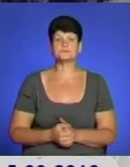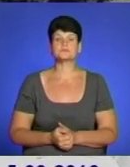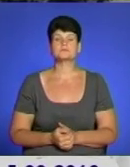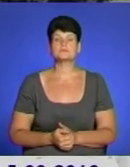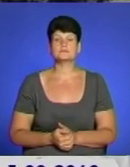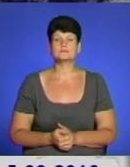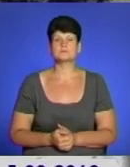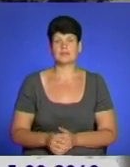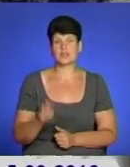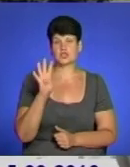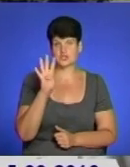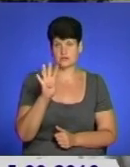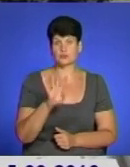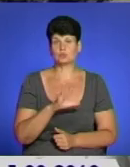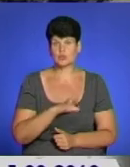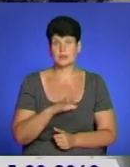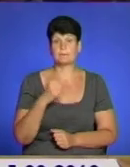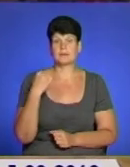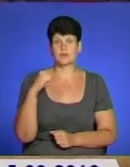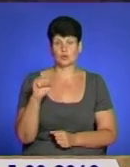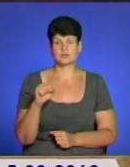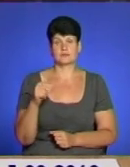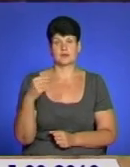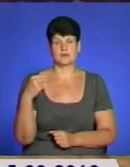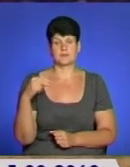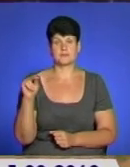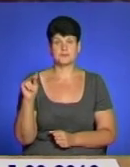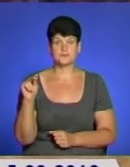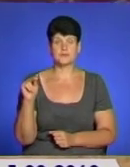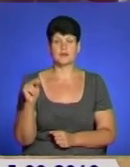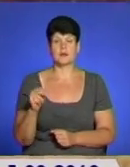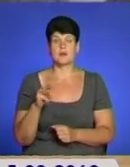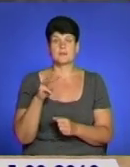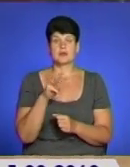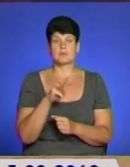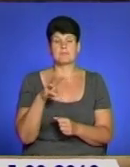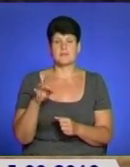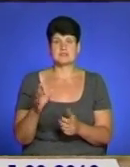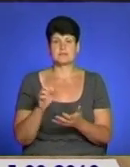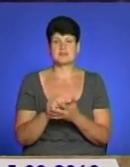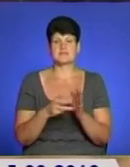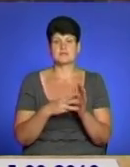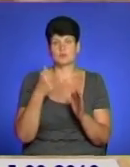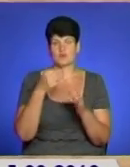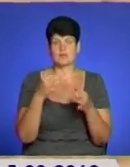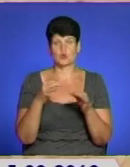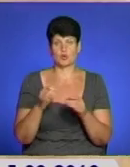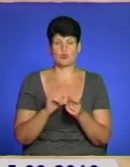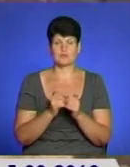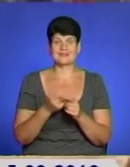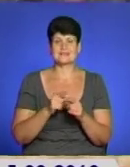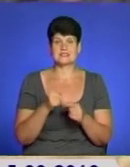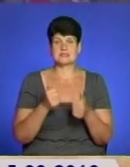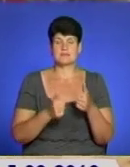і четверо стали чемпіонами і призерами. Мартин Мерва уже 8 років займається вільною боротьбою. Каже, на цих змаганнях,